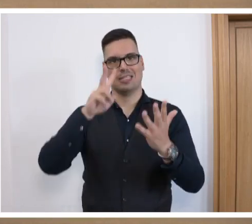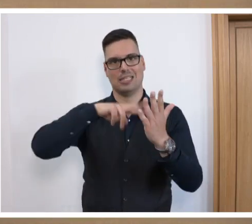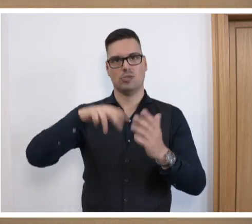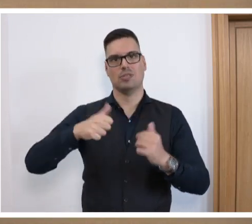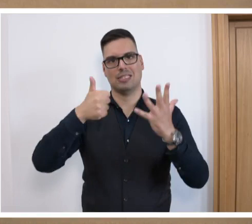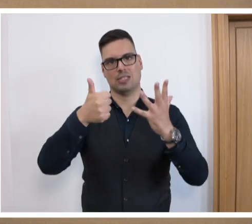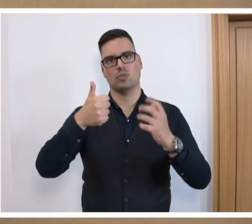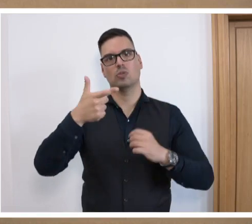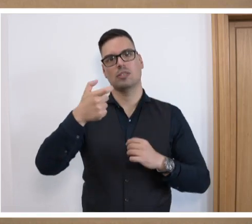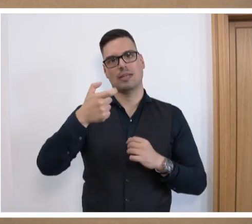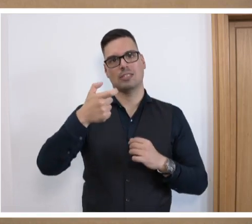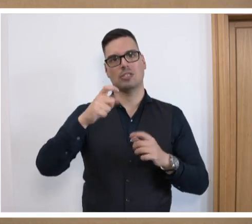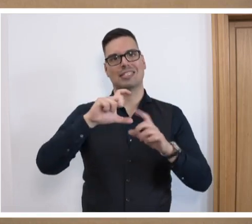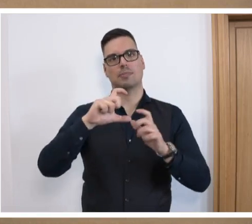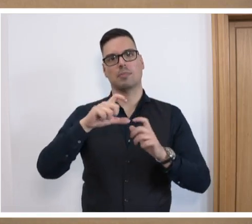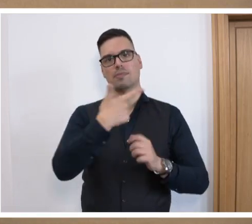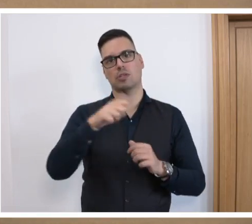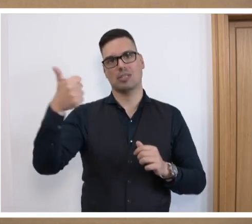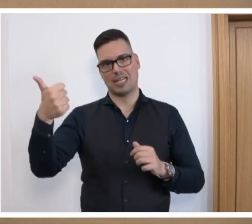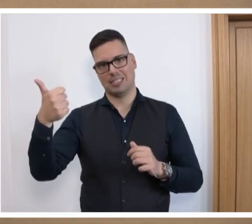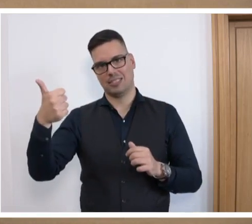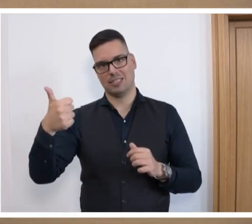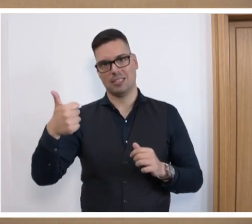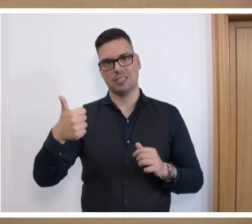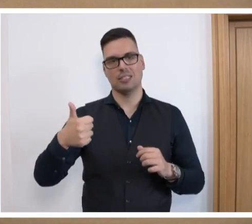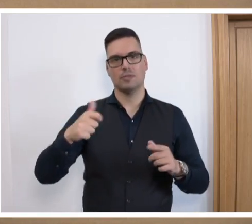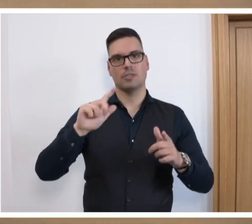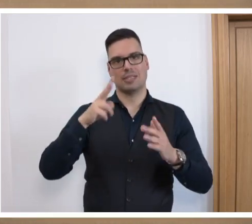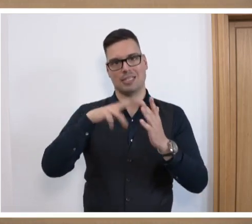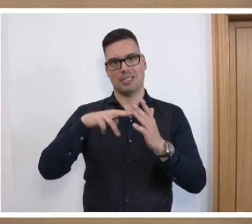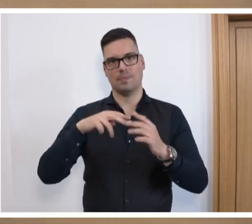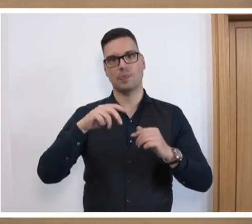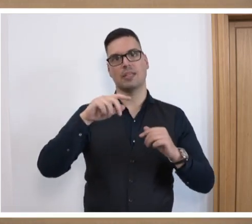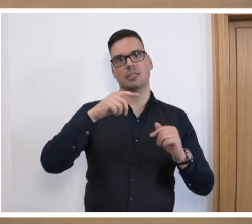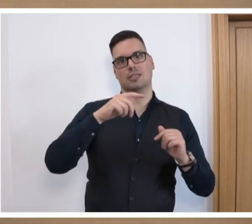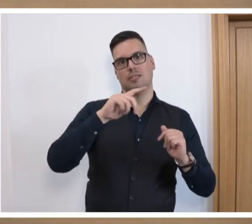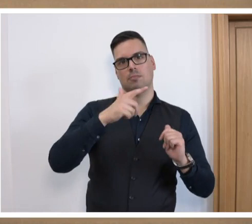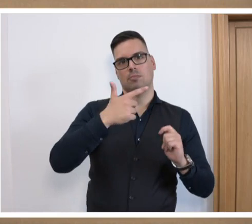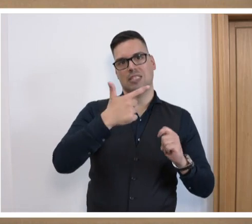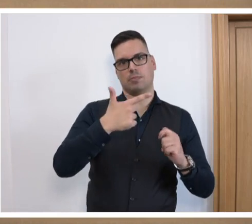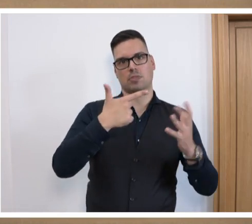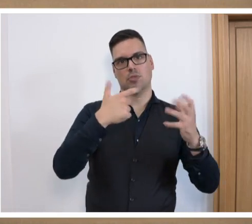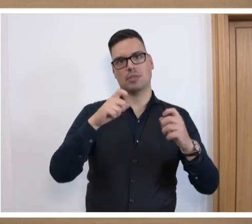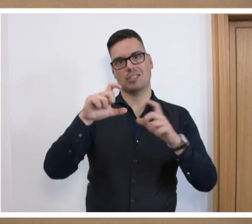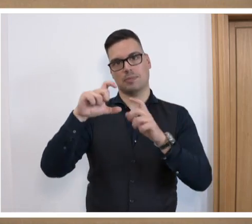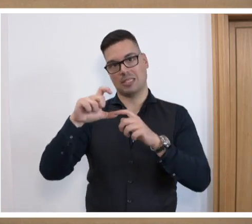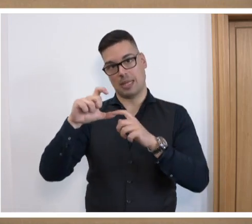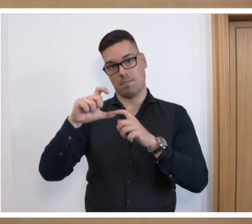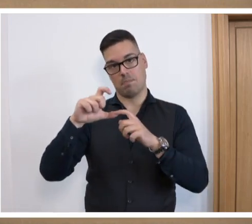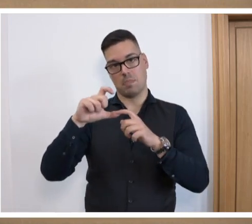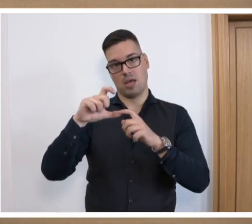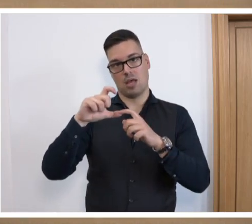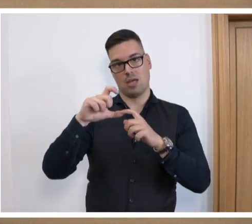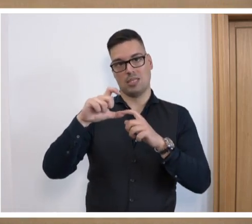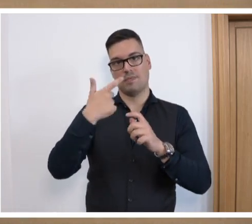26. September 2001. Zweite Lesung 27. Februar 2002. 5 Monate